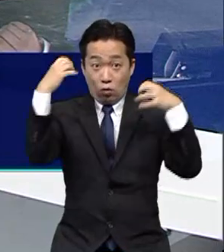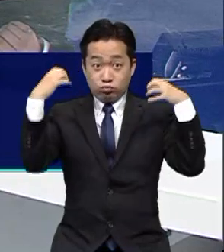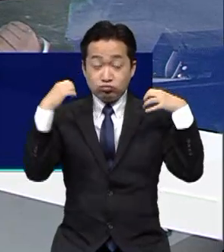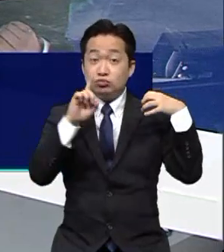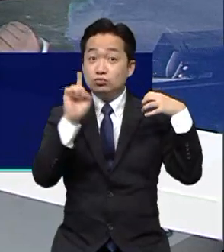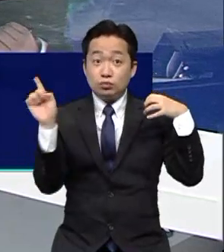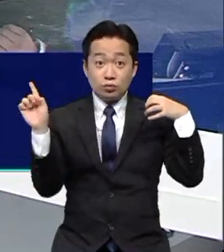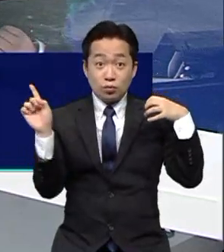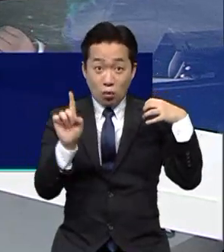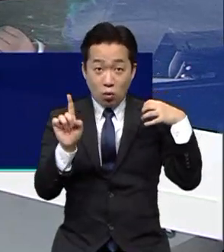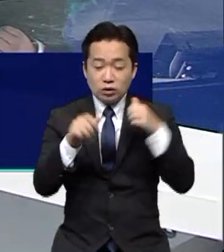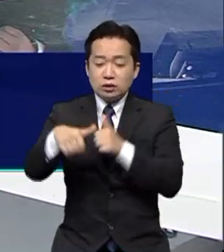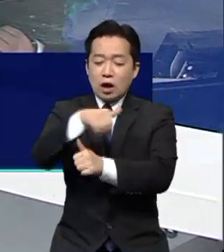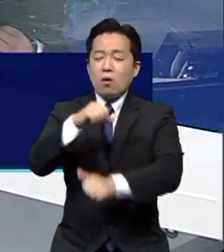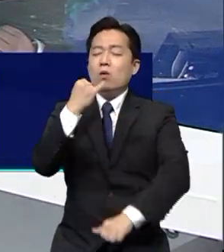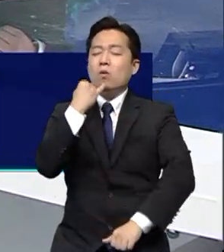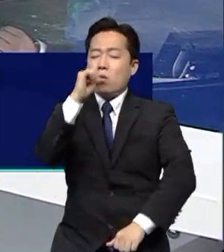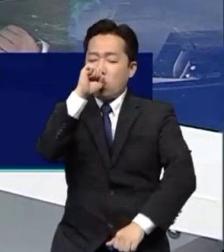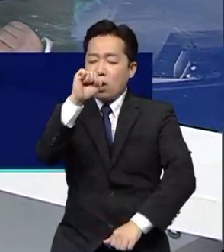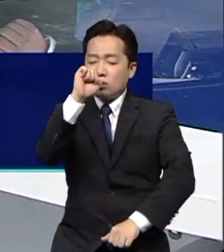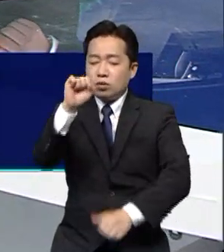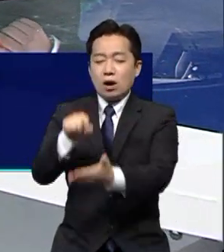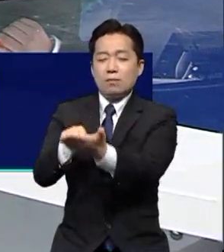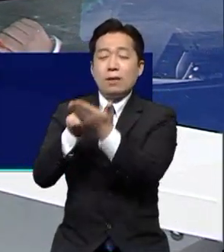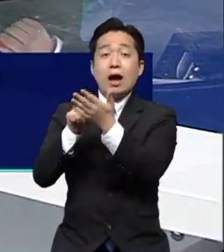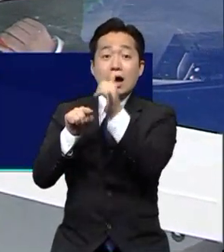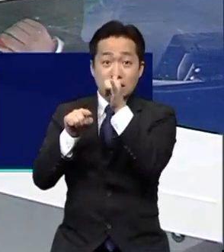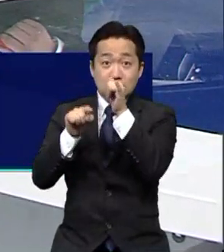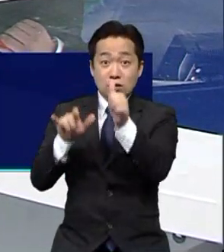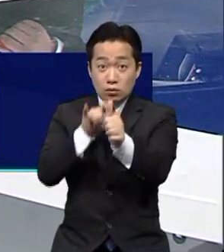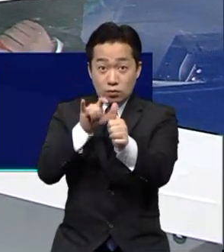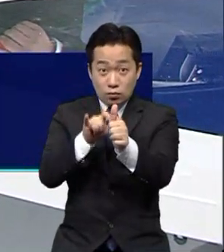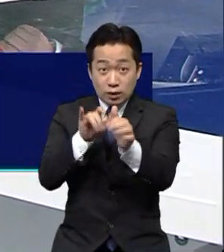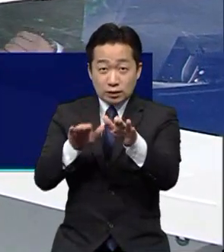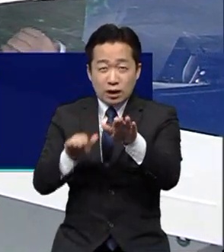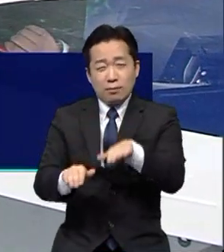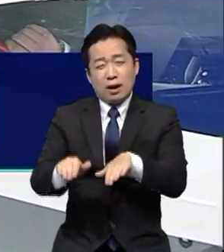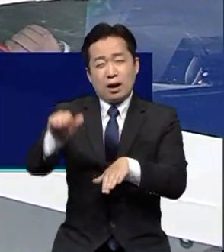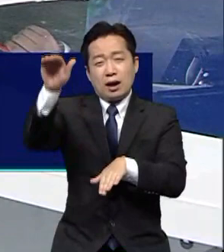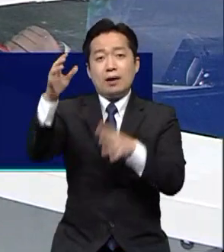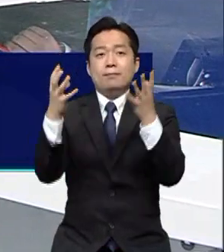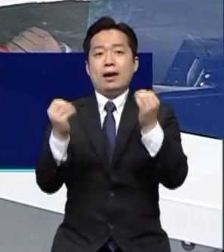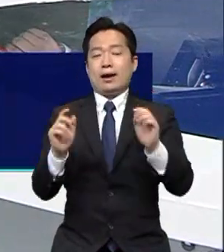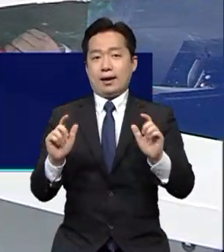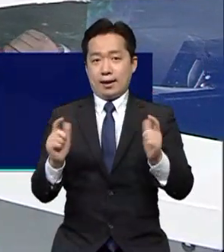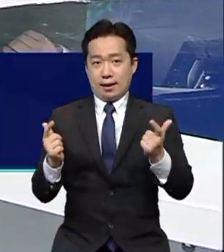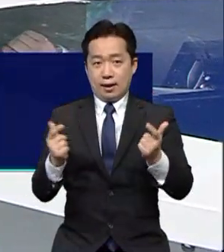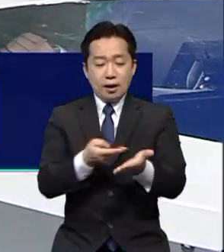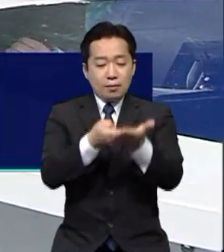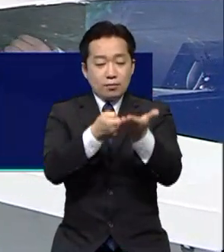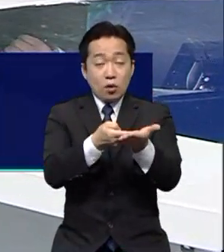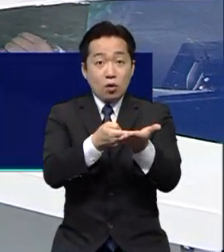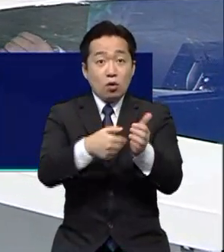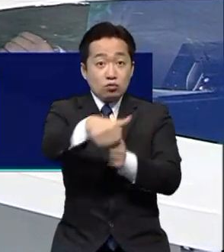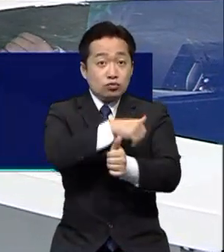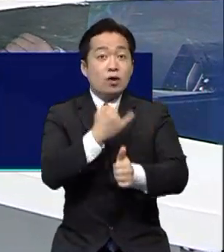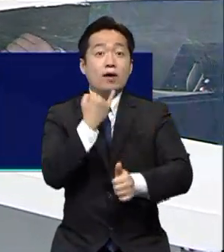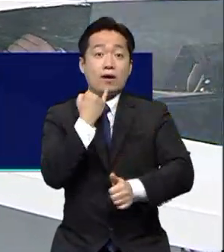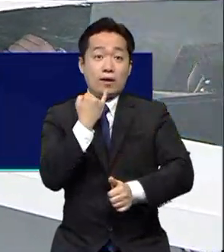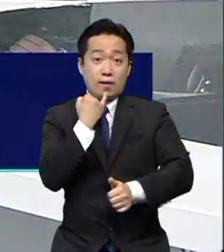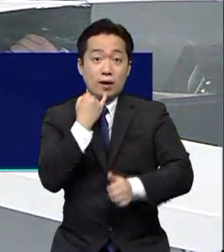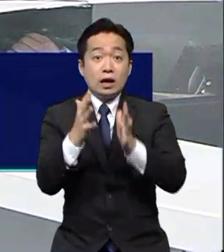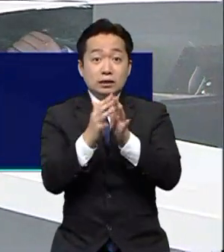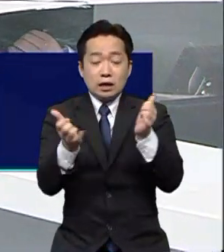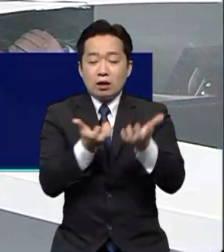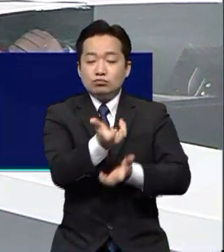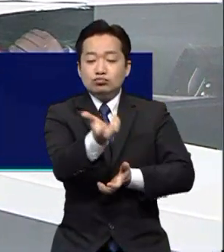신호를 주시한 셈인데 우선 확진자 수가 급격히 증가하지 않았고 병상 사정이 나아졌으며